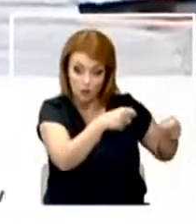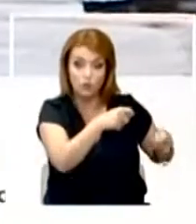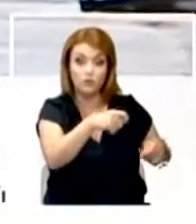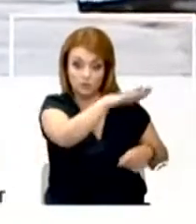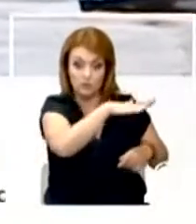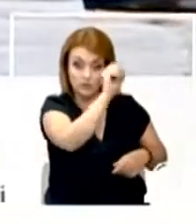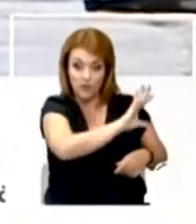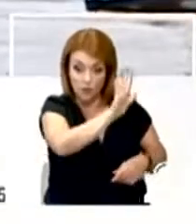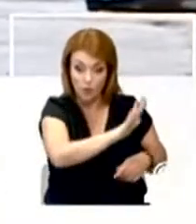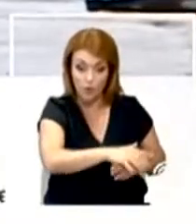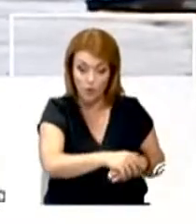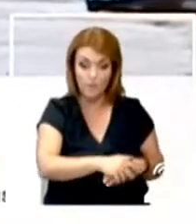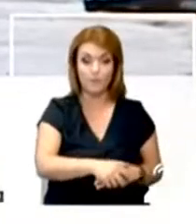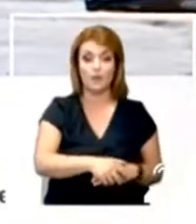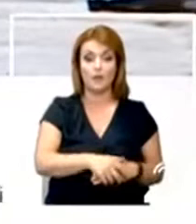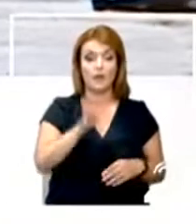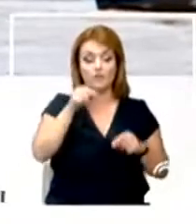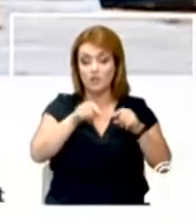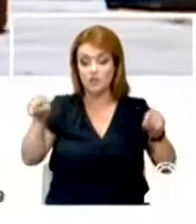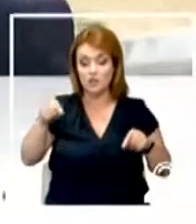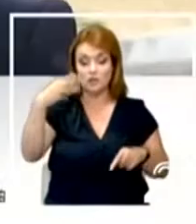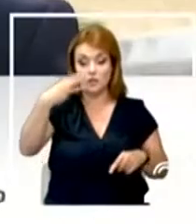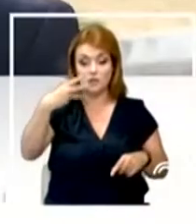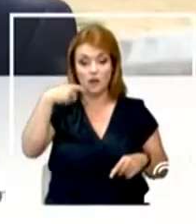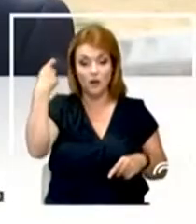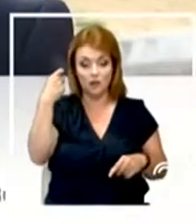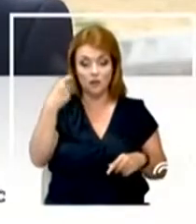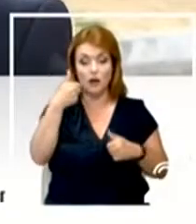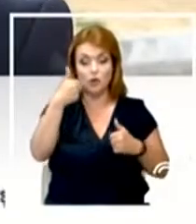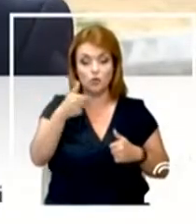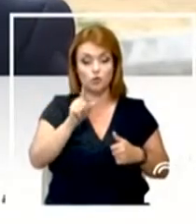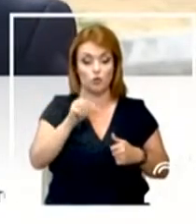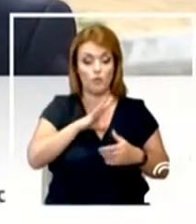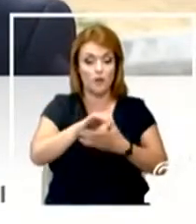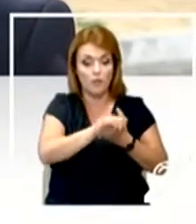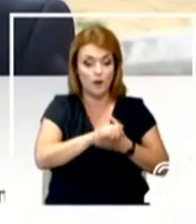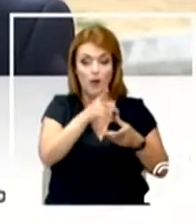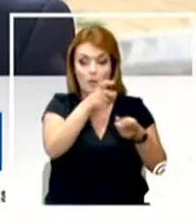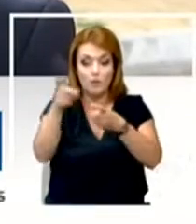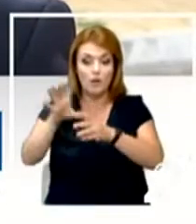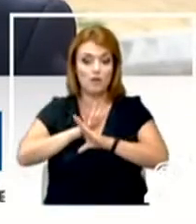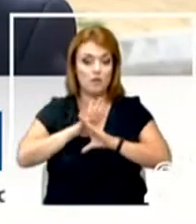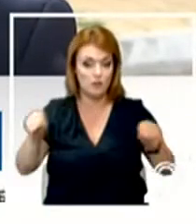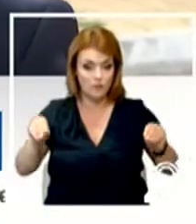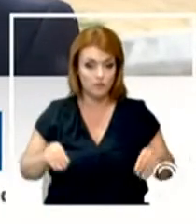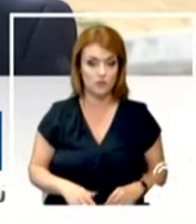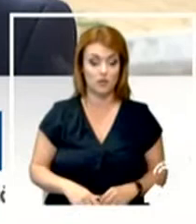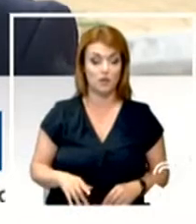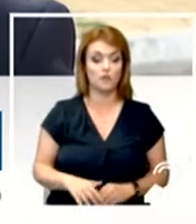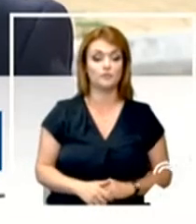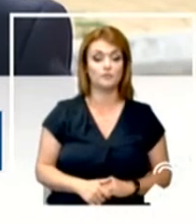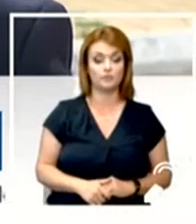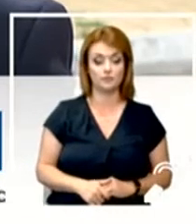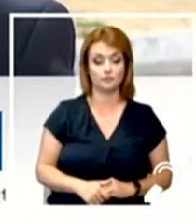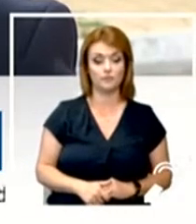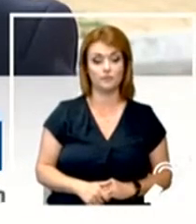acești 31 de ani nu s-a împușcat. Ceea ce lipsește aici este un progres palpabil și